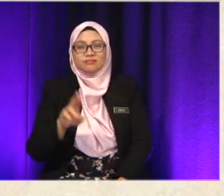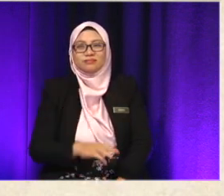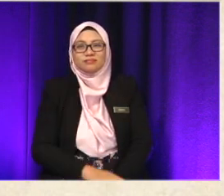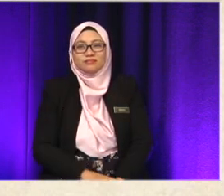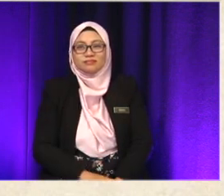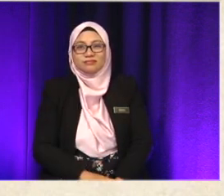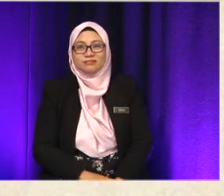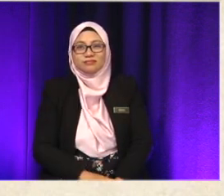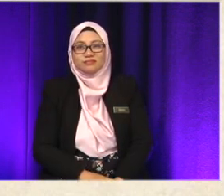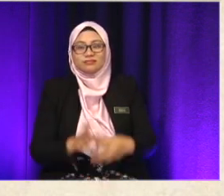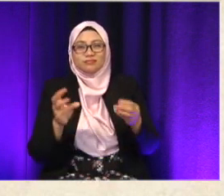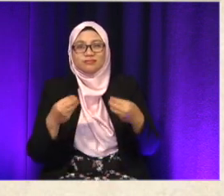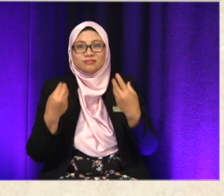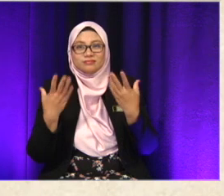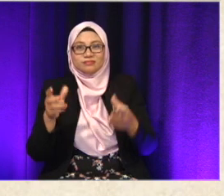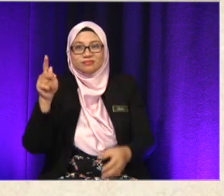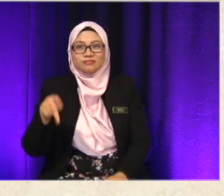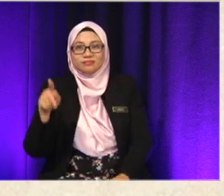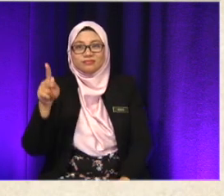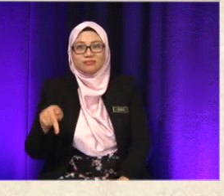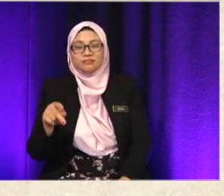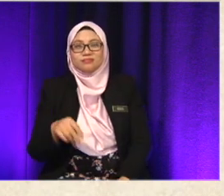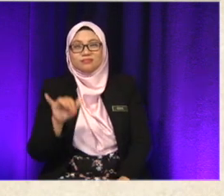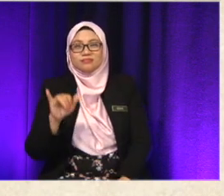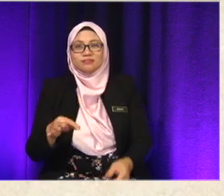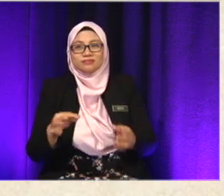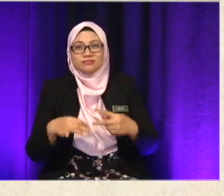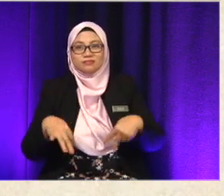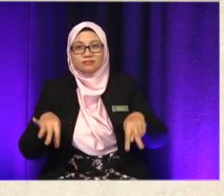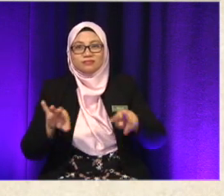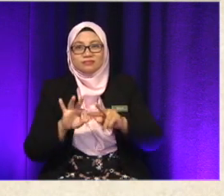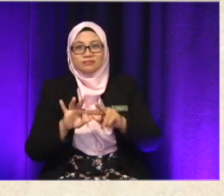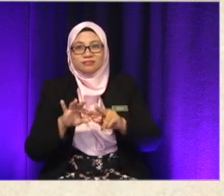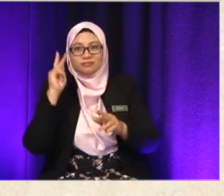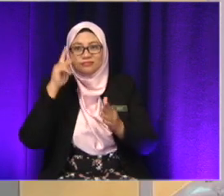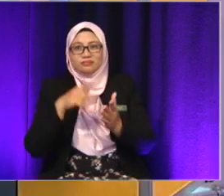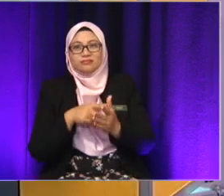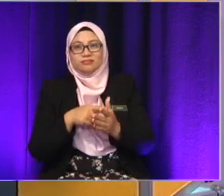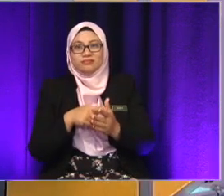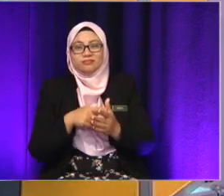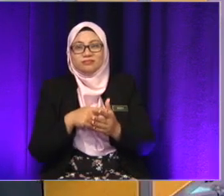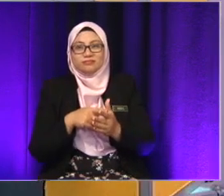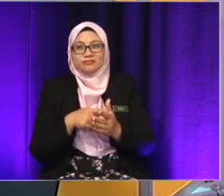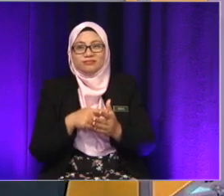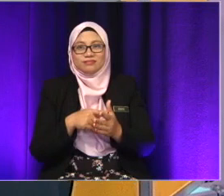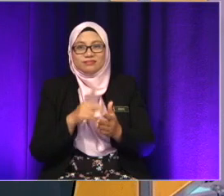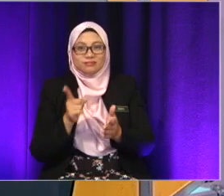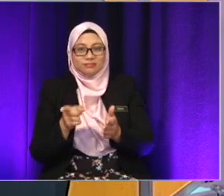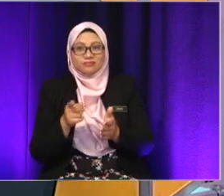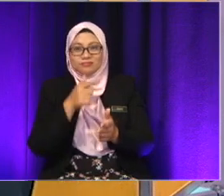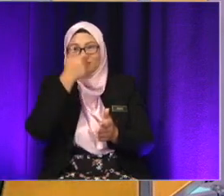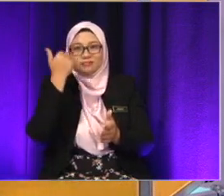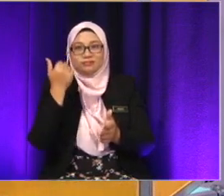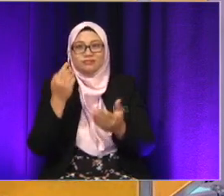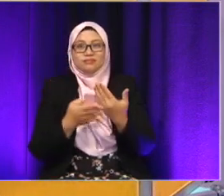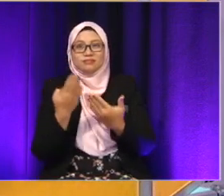Dia sebenarnya banyak pump jenis centrifugal ada jenis, tapi yang paling popular yang ni. Sebab apa? Dia senang servis dan mudah didapati di okey.